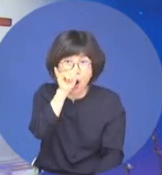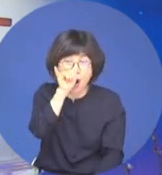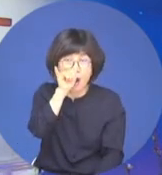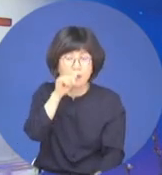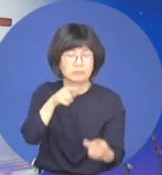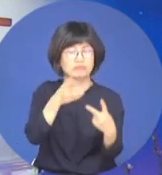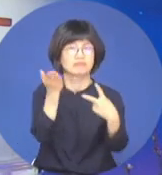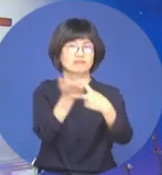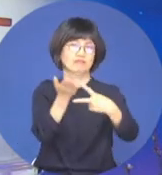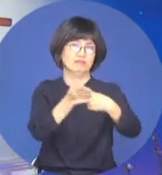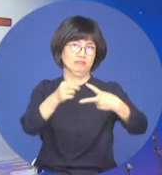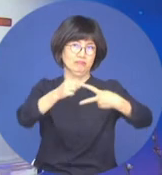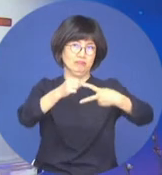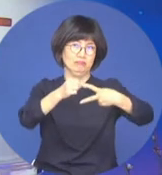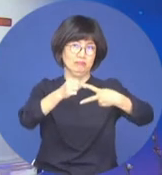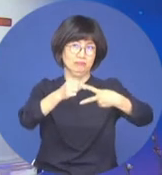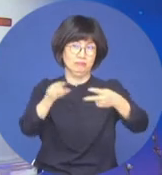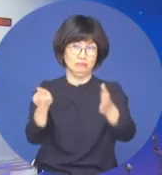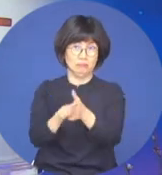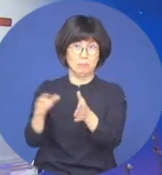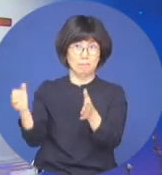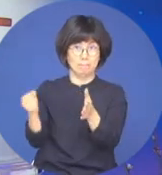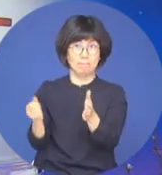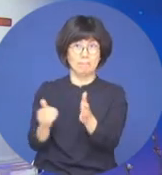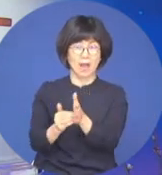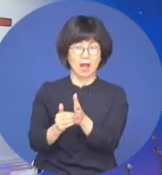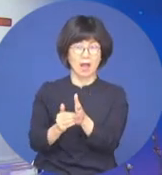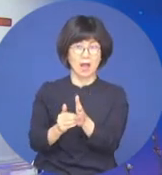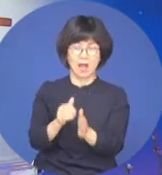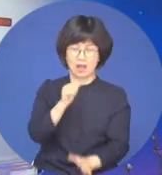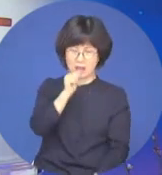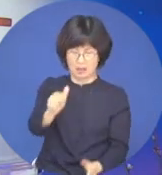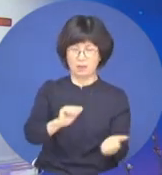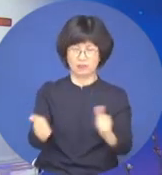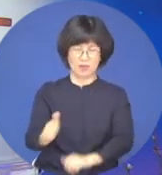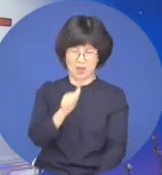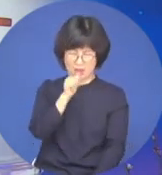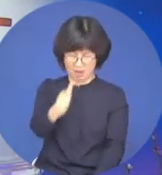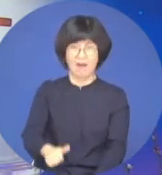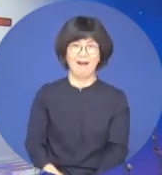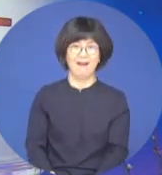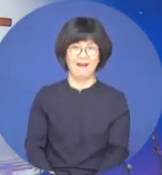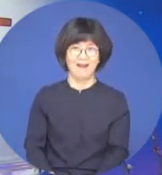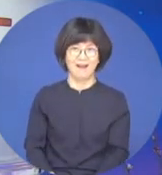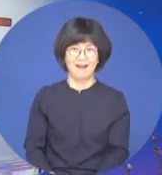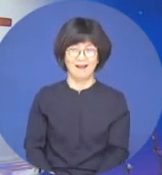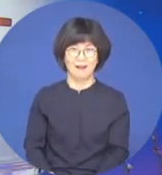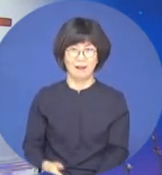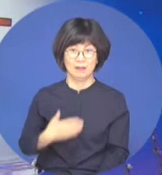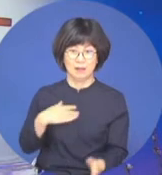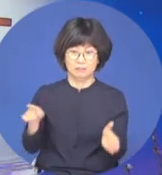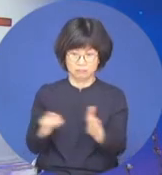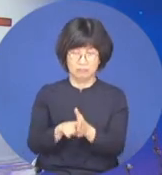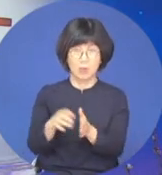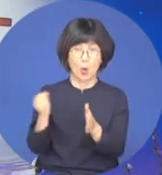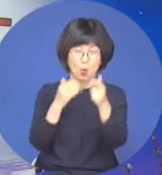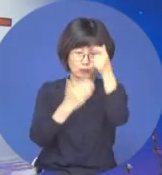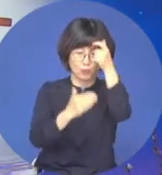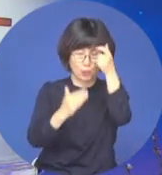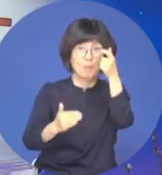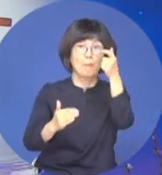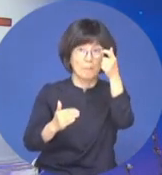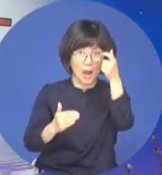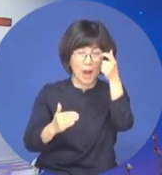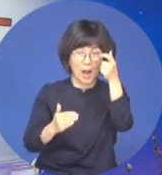믿음으로 의인이 된 사람은 절대 죽지 않는다는 뜻입니다. 믿음으로 성도가 됐다? 안 죽어요.